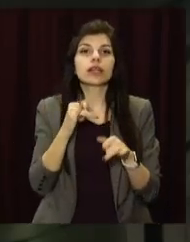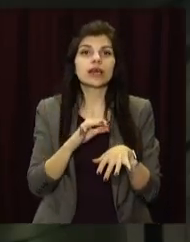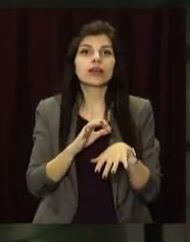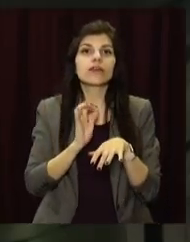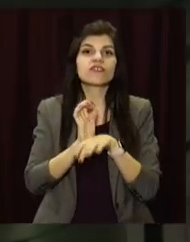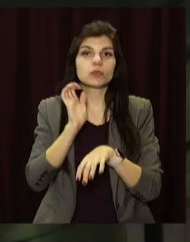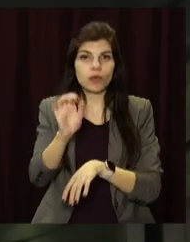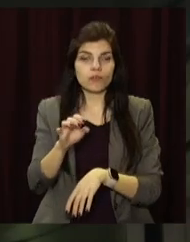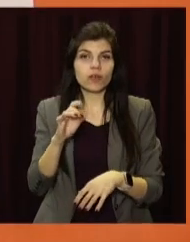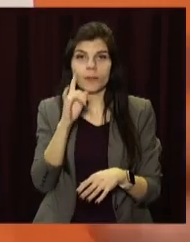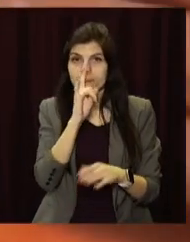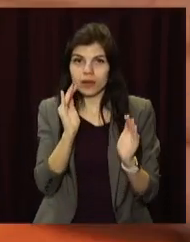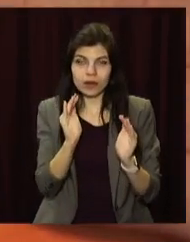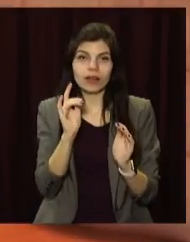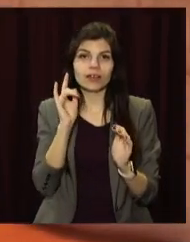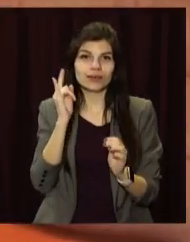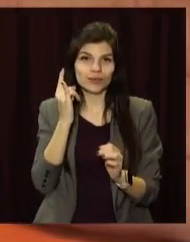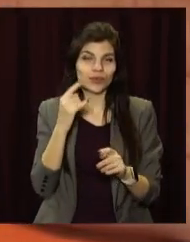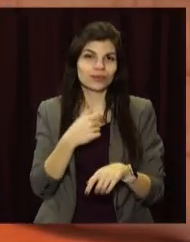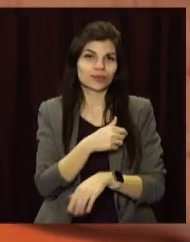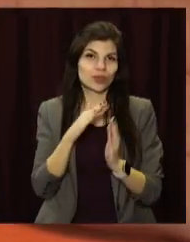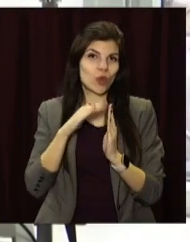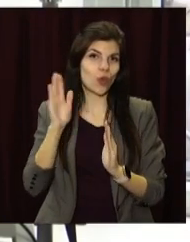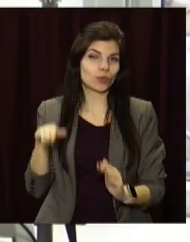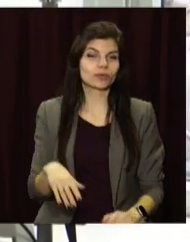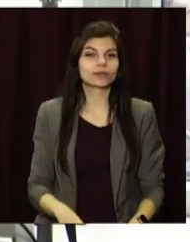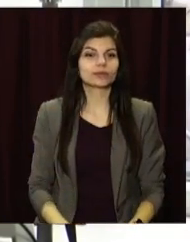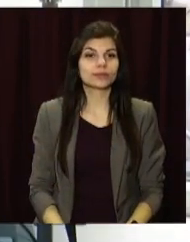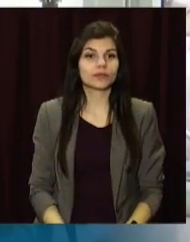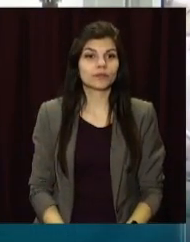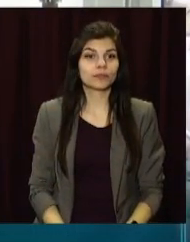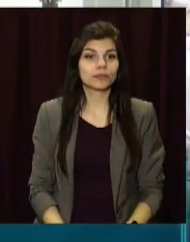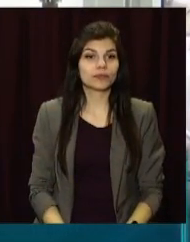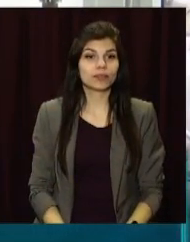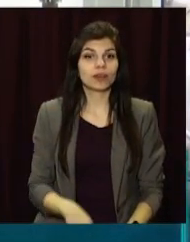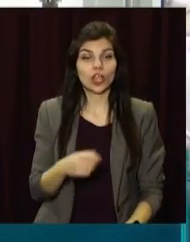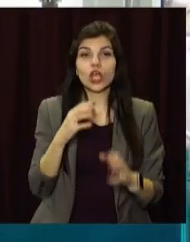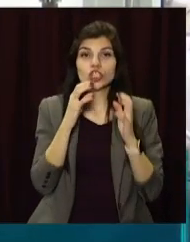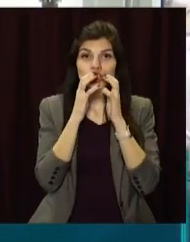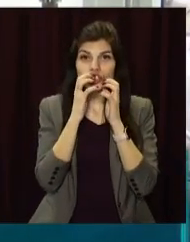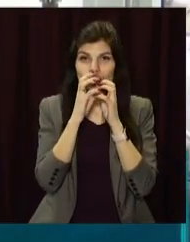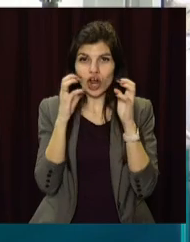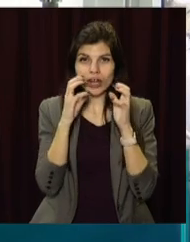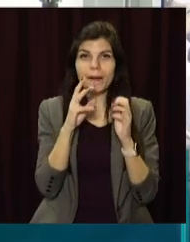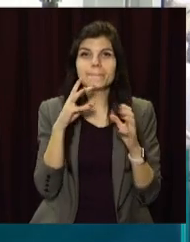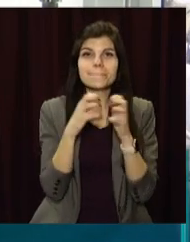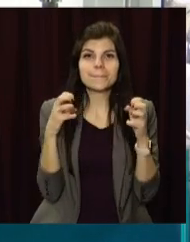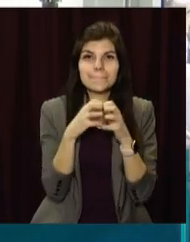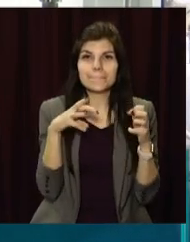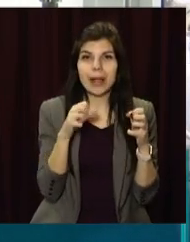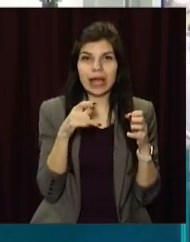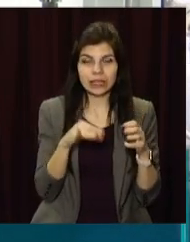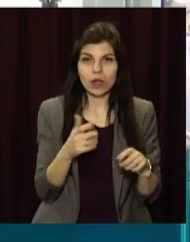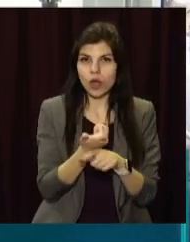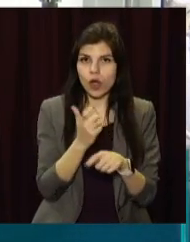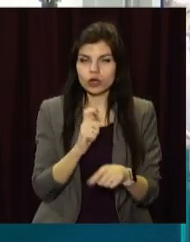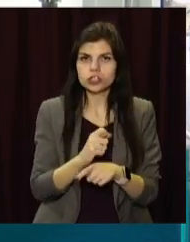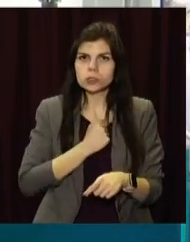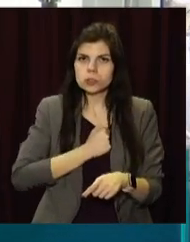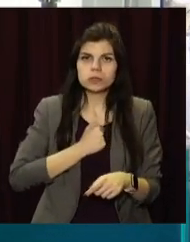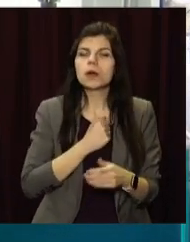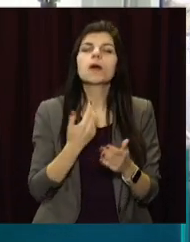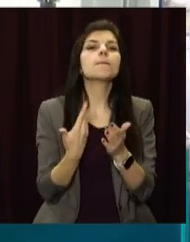до ендоскопічного відділення обласної дитячої лікарні. Він проковтнув 3 магнітні кульки. Їхній діаметр трохи менший за